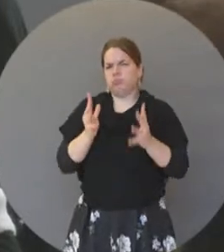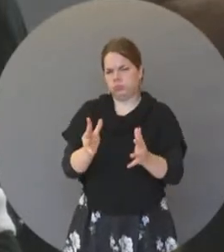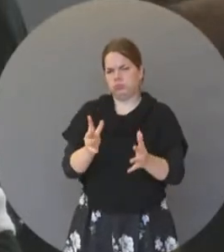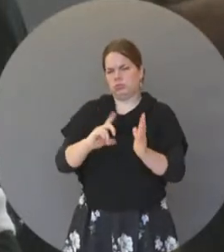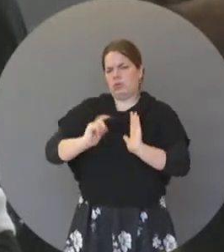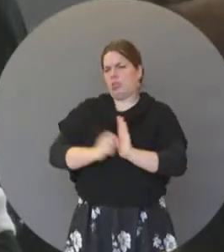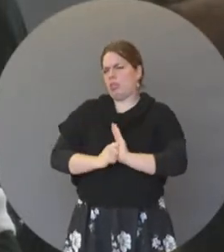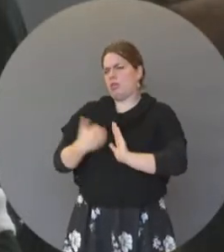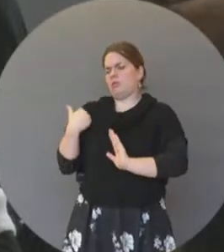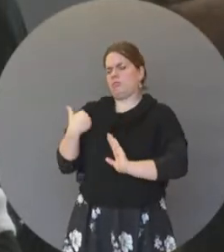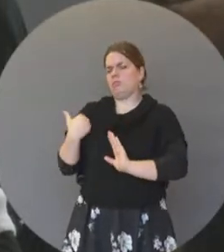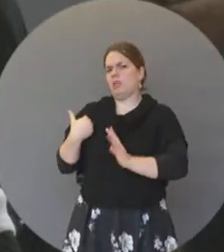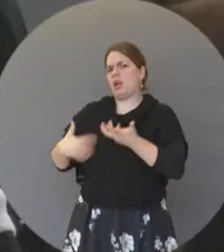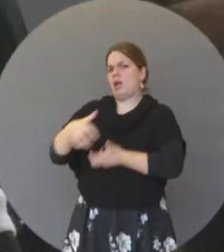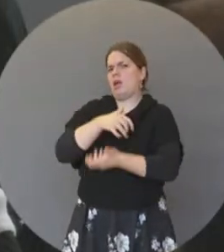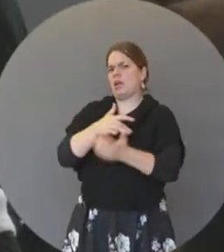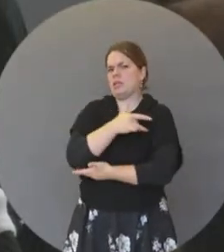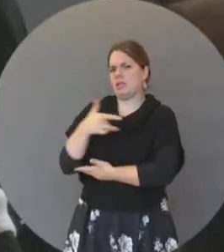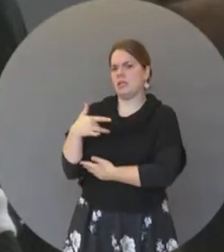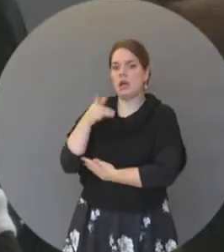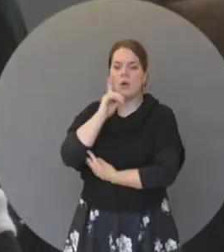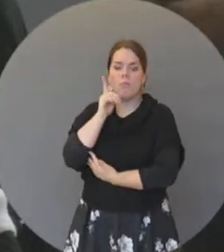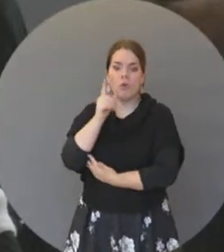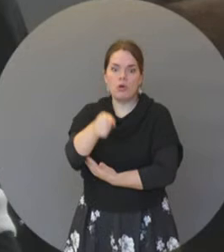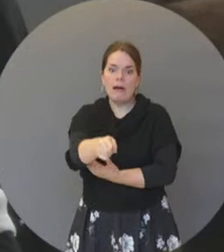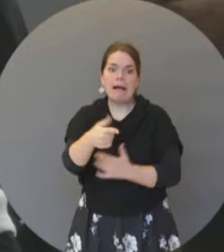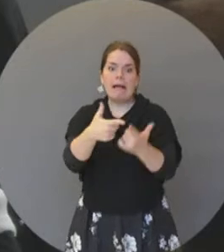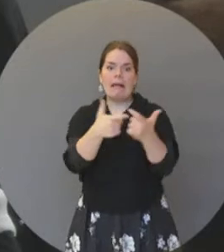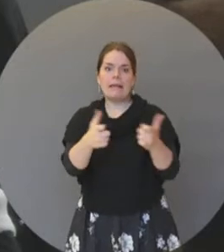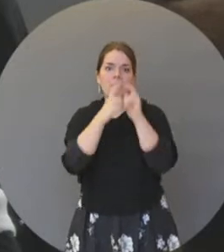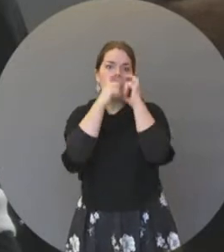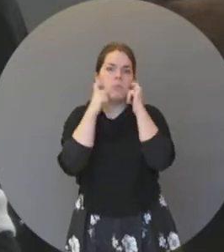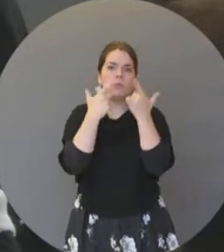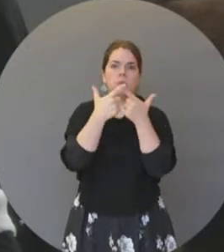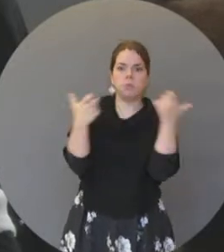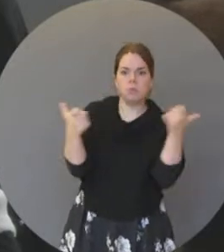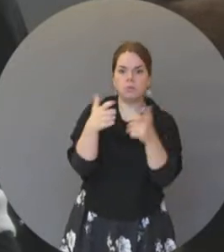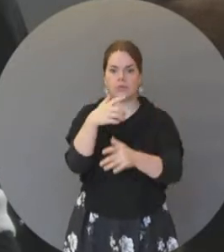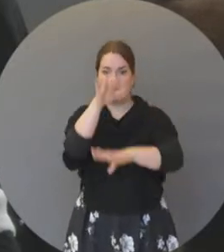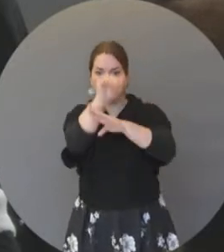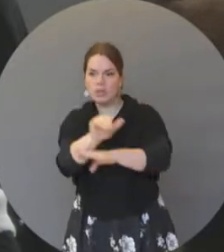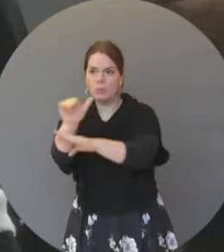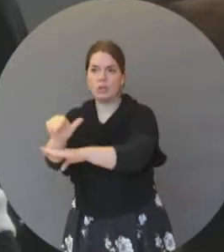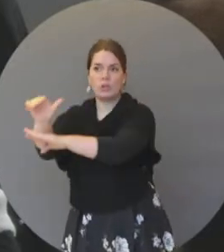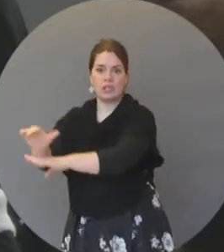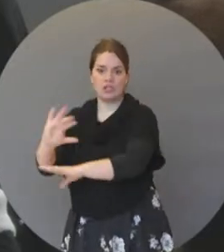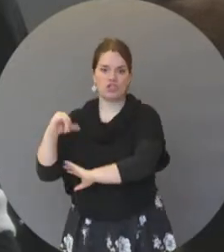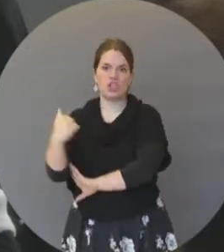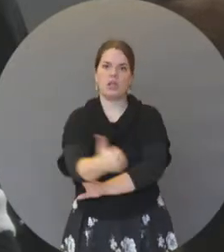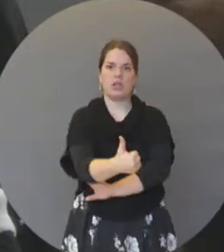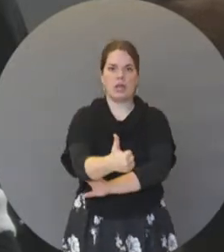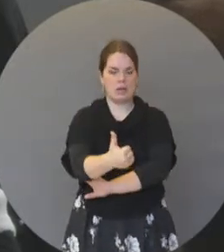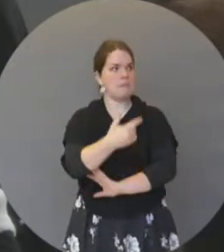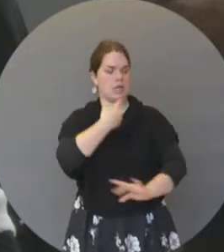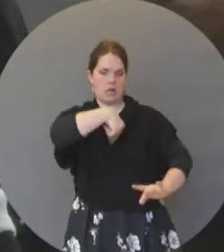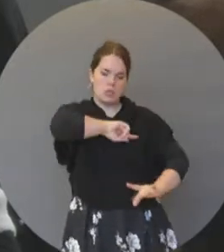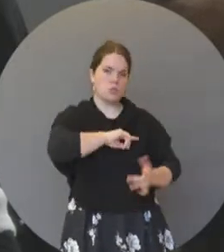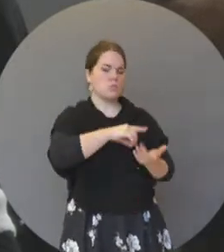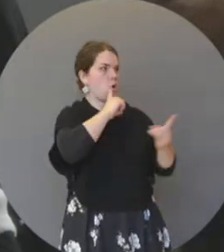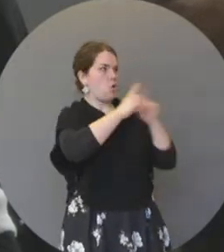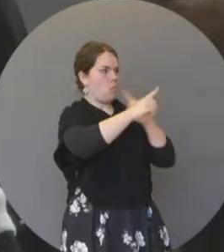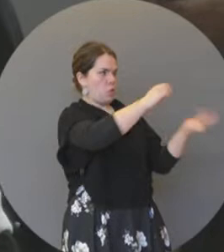face au surcoulis à l'achat d'équipement de protection individuelle une commande massive a été réalisée par le collectivité